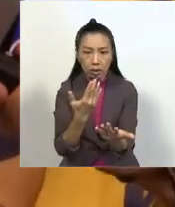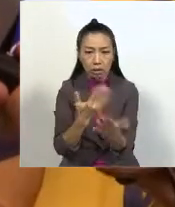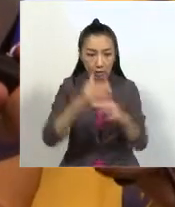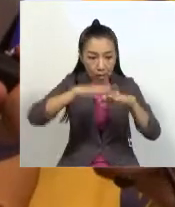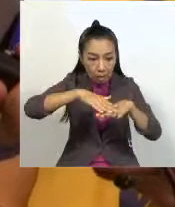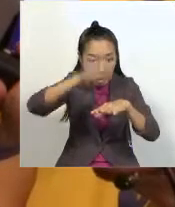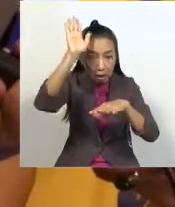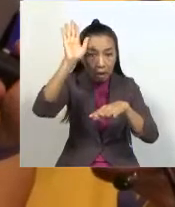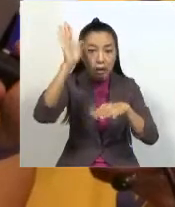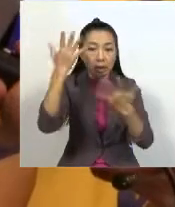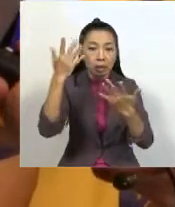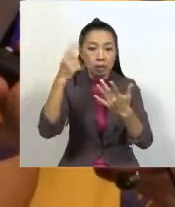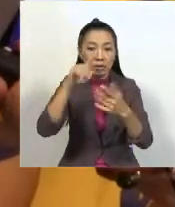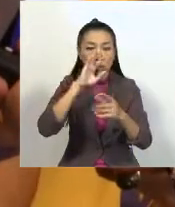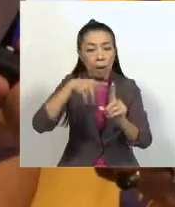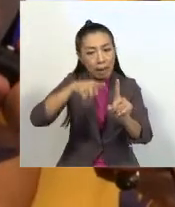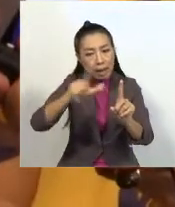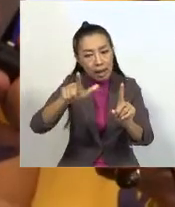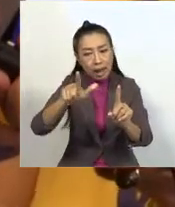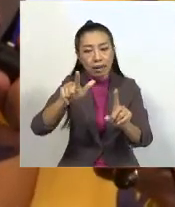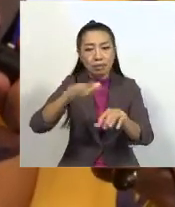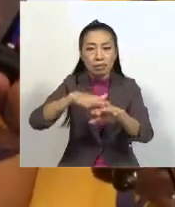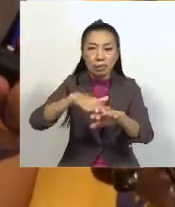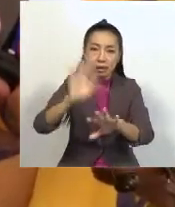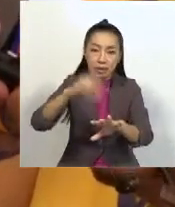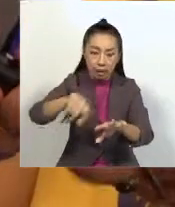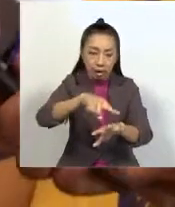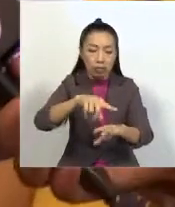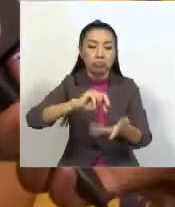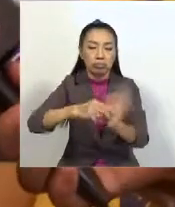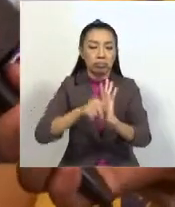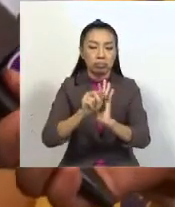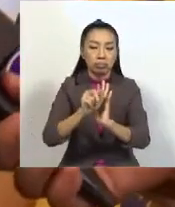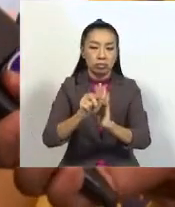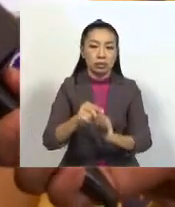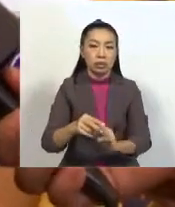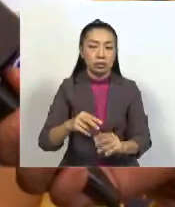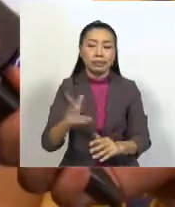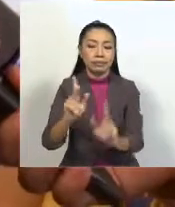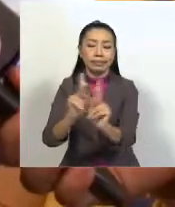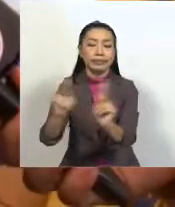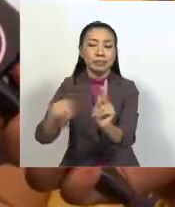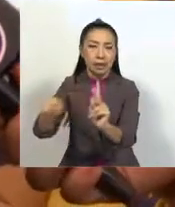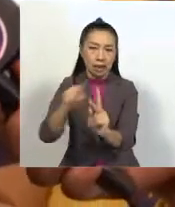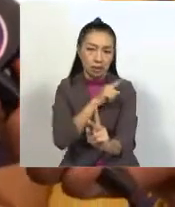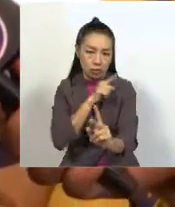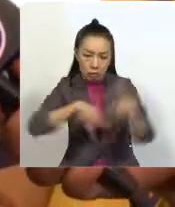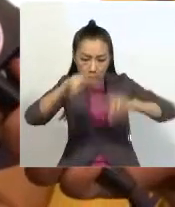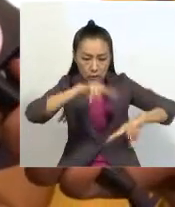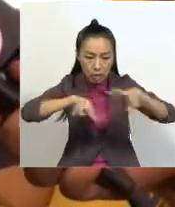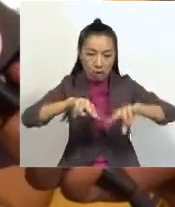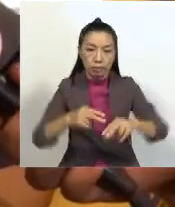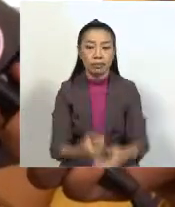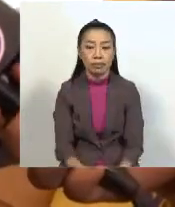เกินวงเงินพันล้านหรืออะไรอย่างเงี้ยก็แปลว่าเขาก็ต้องดูทั้งสองอย่าง